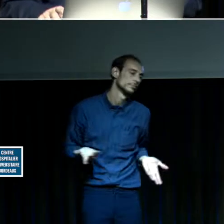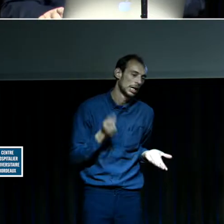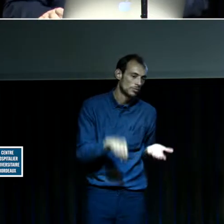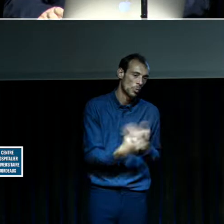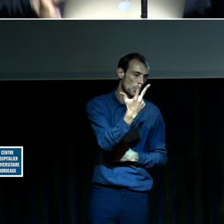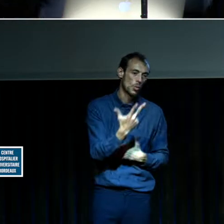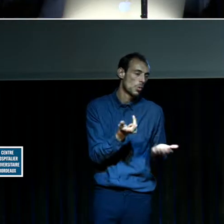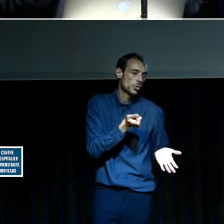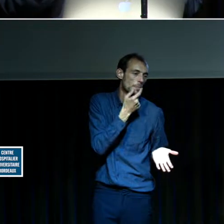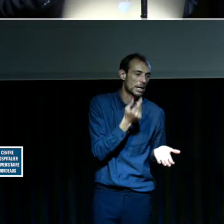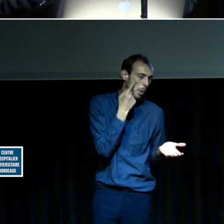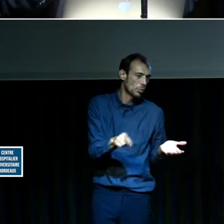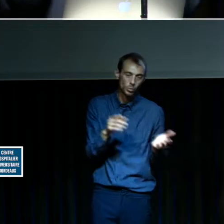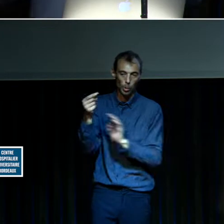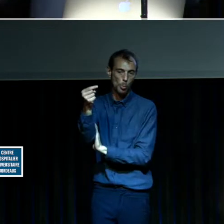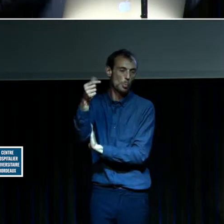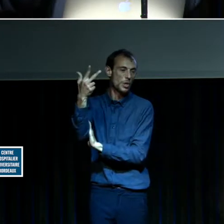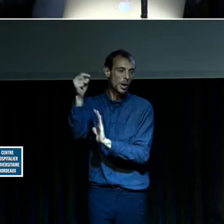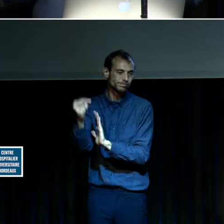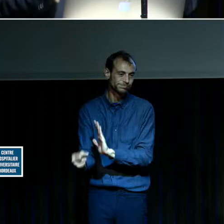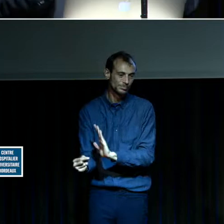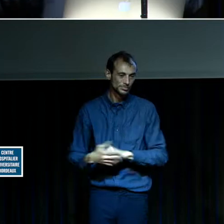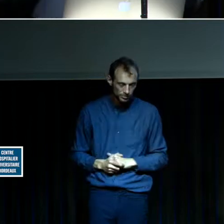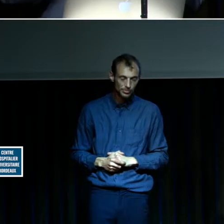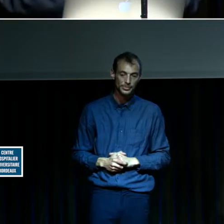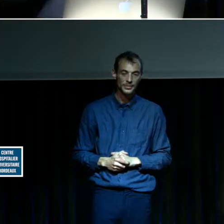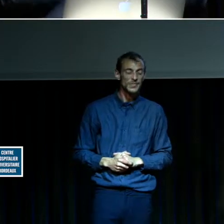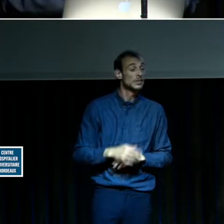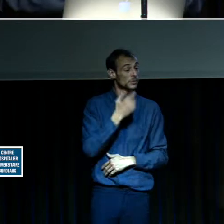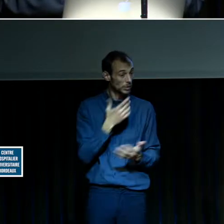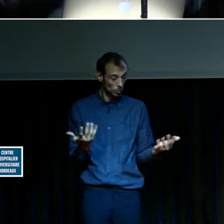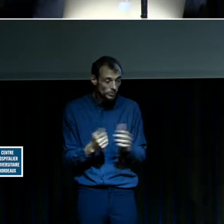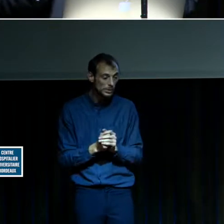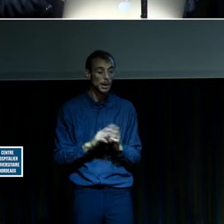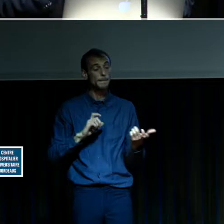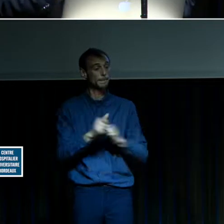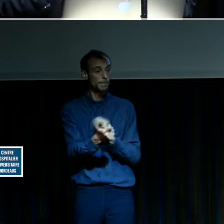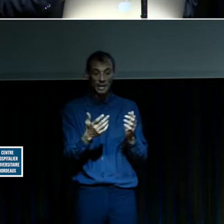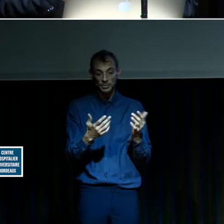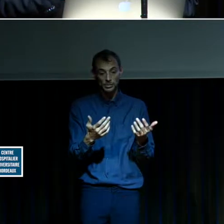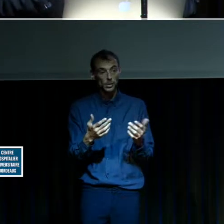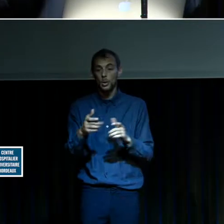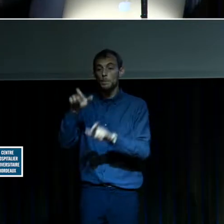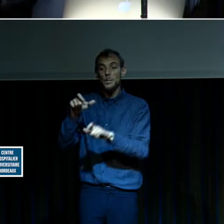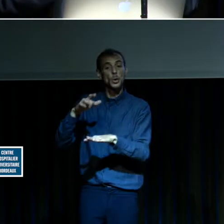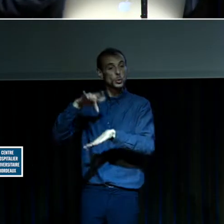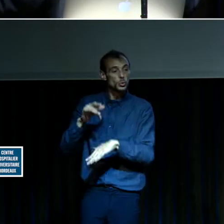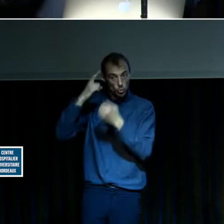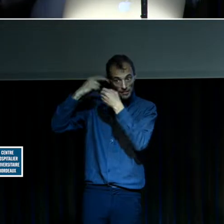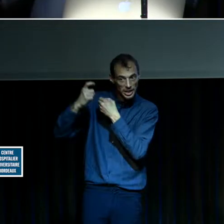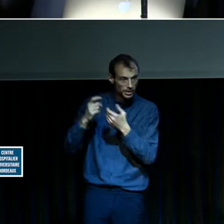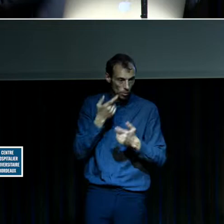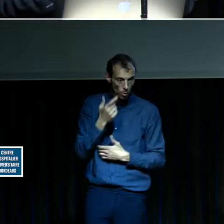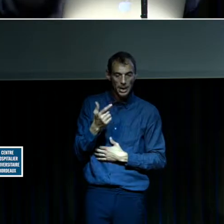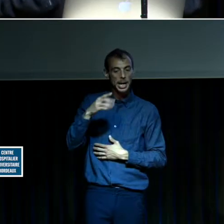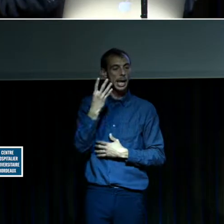comprimé. Donc l'hypertension artérielle, 80% des AVC qui sont hospitalisés à Pellegrin sont hypertendus. Donc c'est vraiment